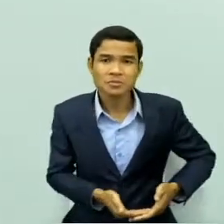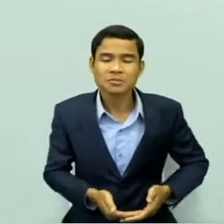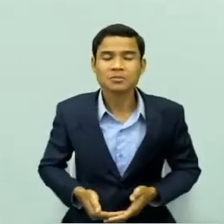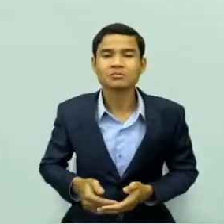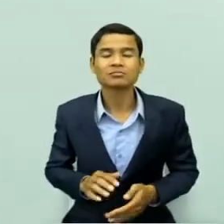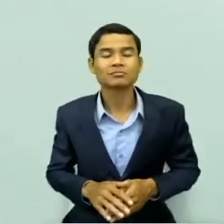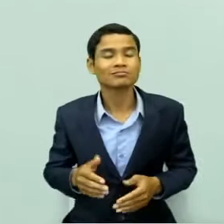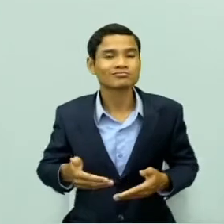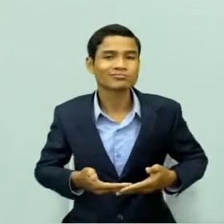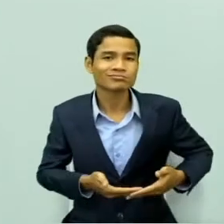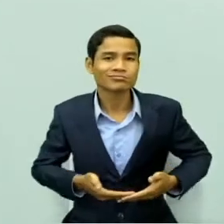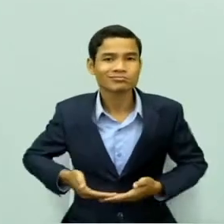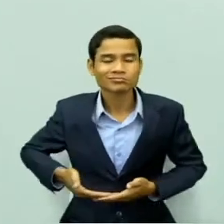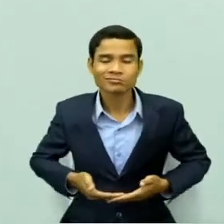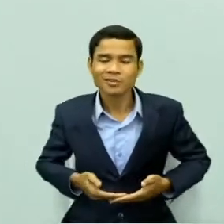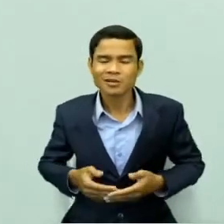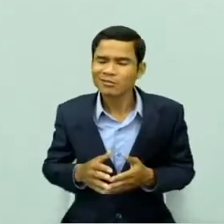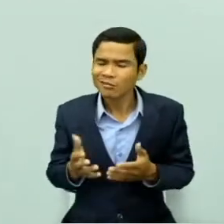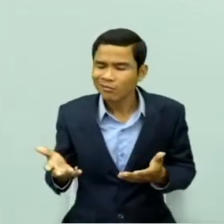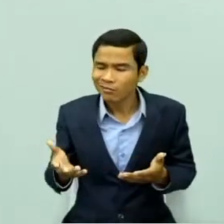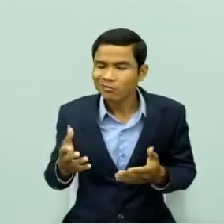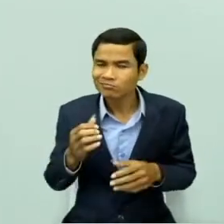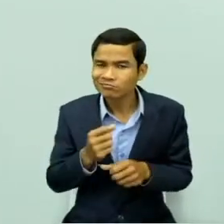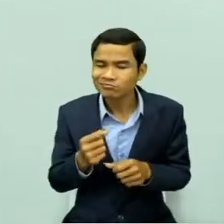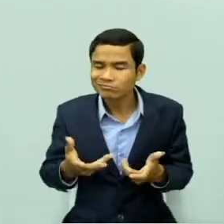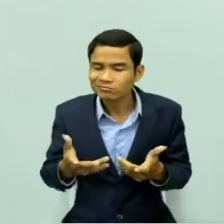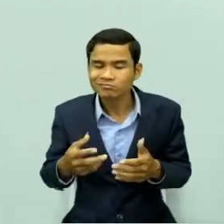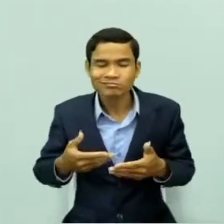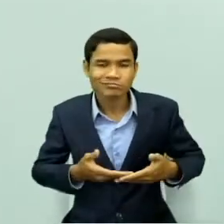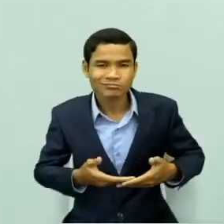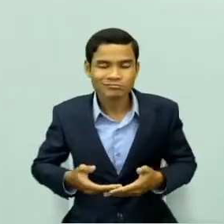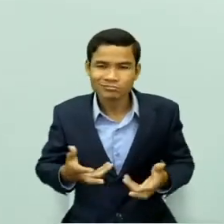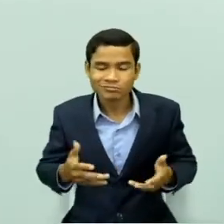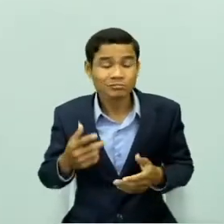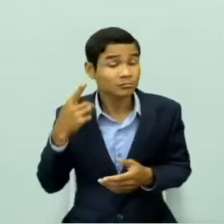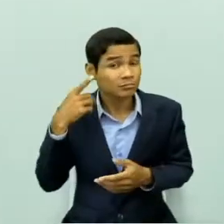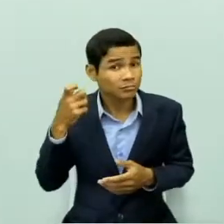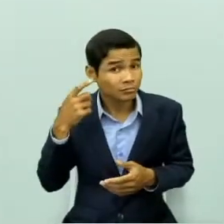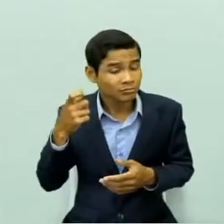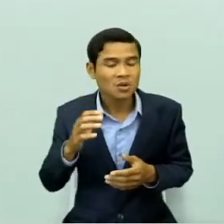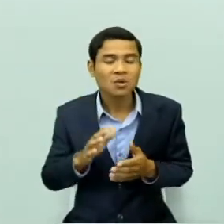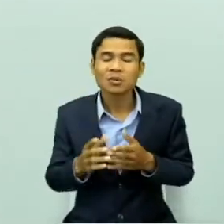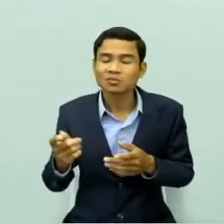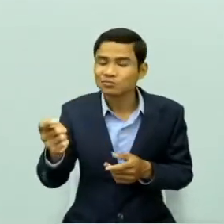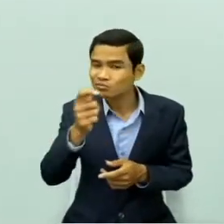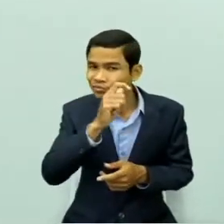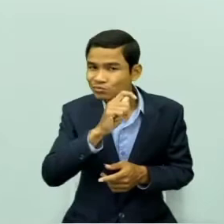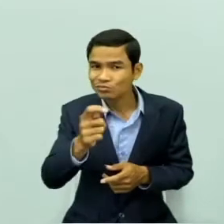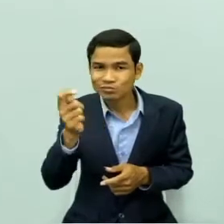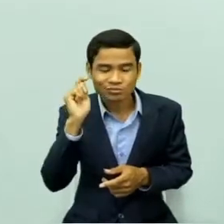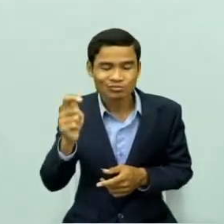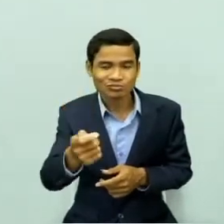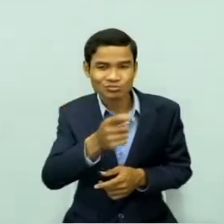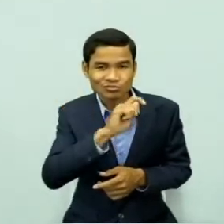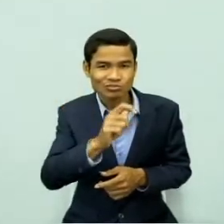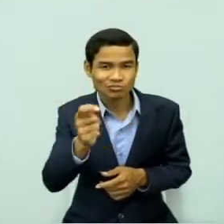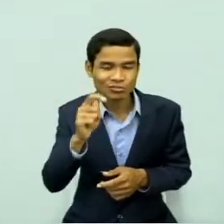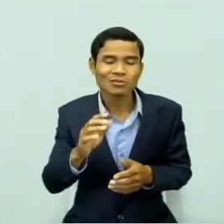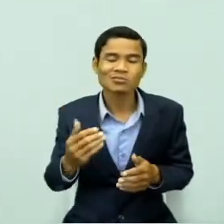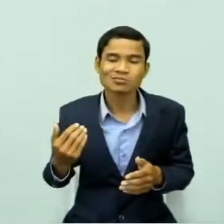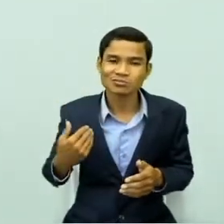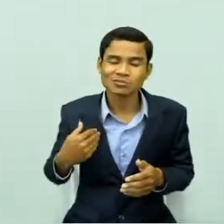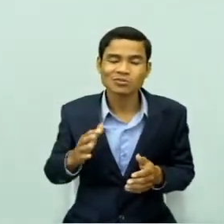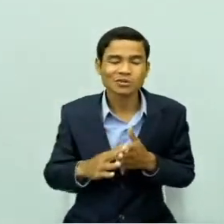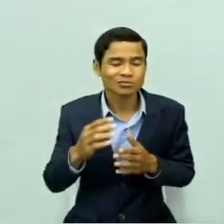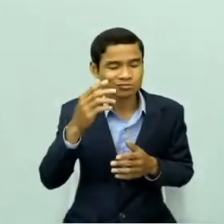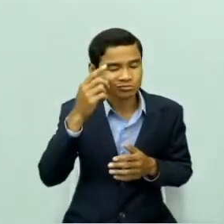Chà, hơi quạt cơ bông ấy kế con. Chà, mạ quạt cơ bông ta ngút. Ngút tất cả quạt hay. Đồng bây cầm ai